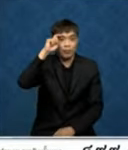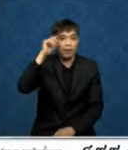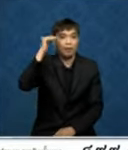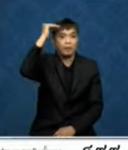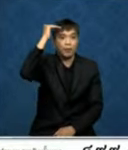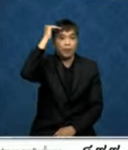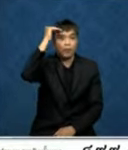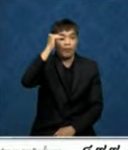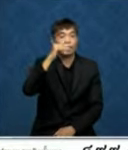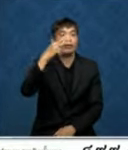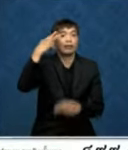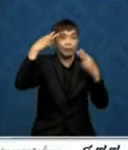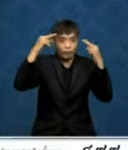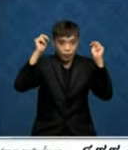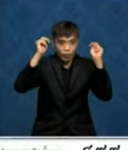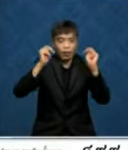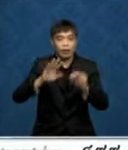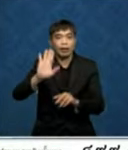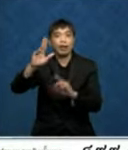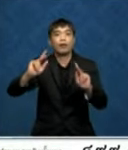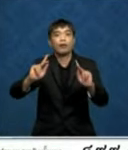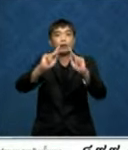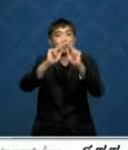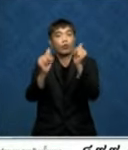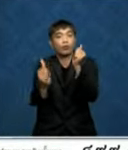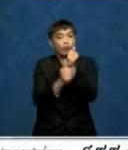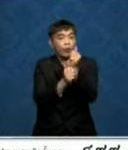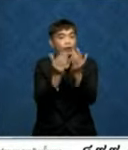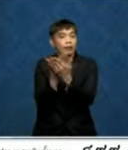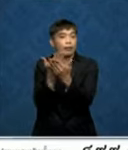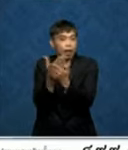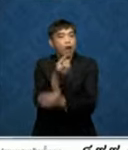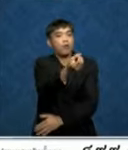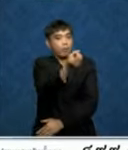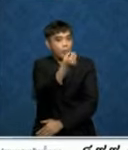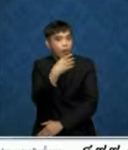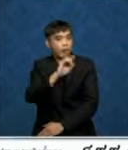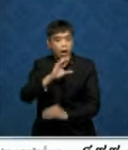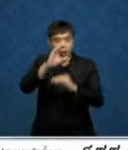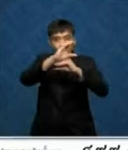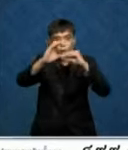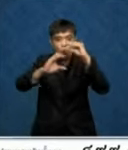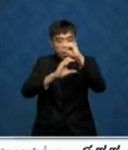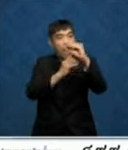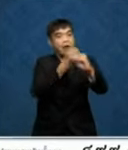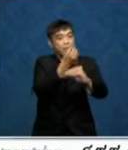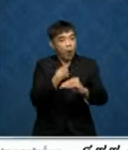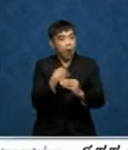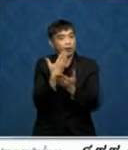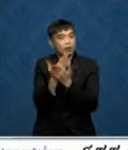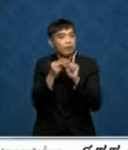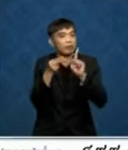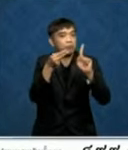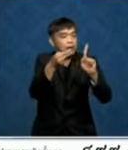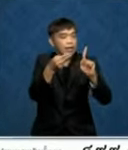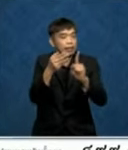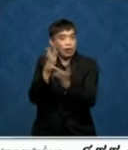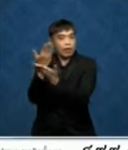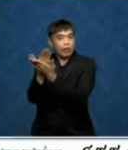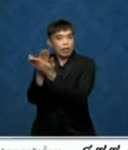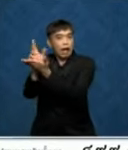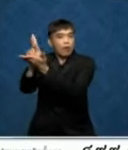ตรีช่วยว่าการกระทรวงการคลังนะครับได้เคยลั่นวาจาไว้ว่าจะทำโครงการนี้ได้โดยไม่กู้นะครับก็เลยอยากจะขอให้ไม่ต้องกู้จริงๆนะ